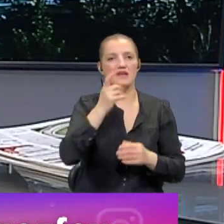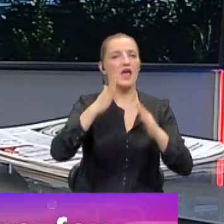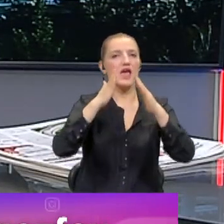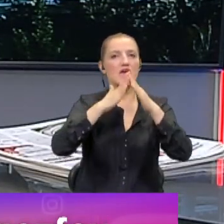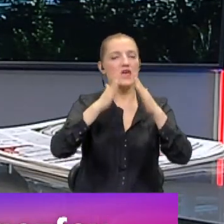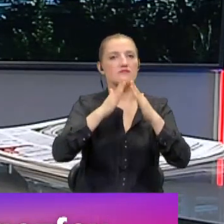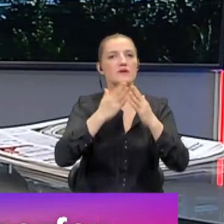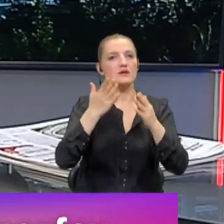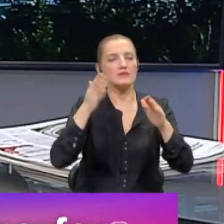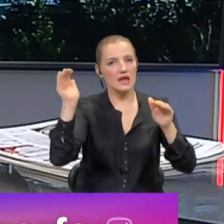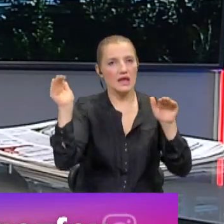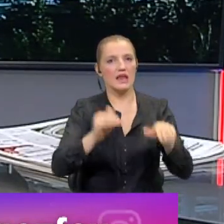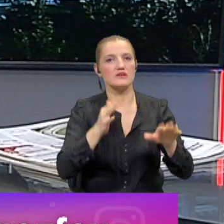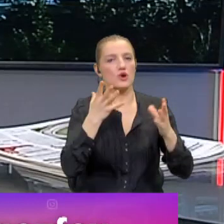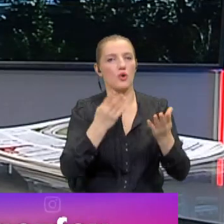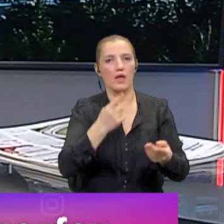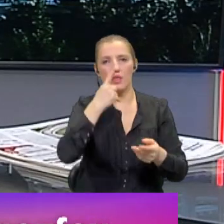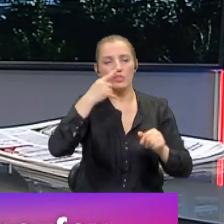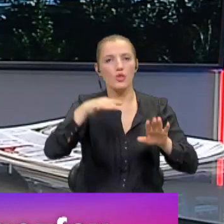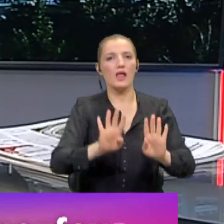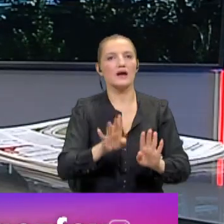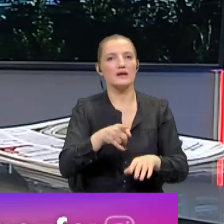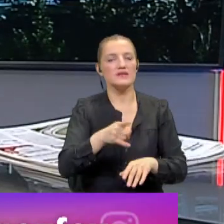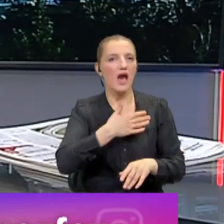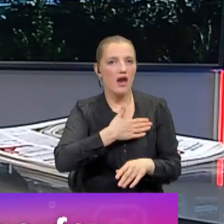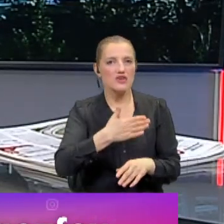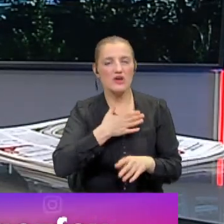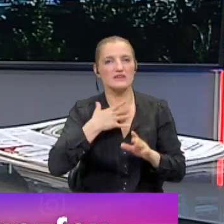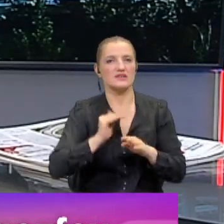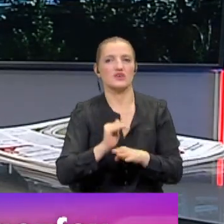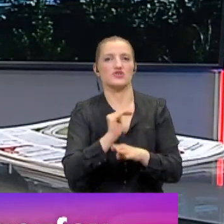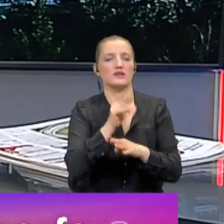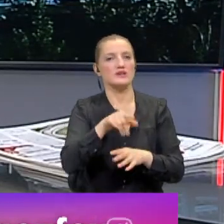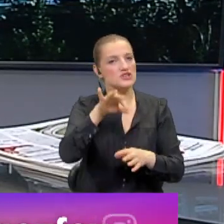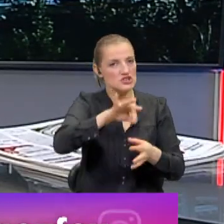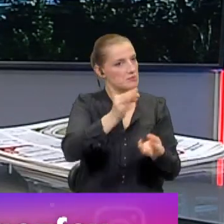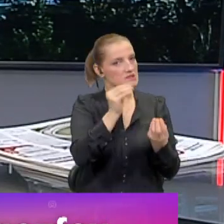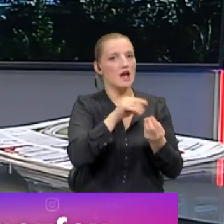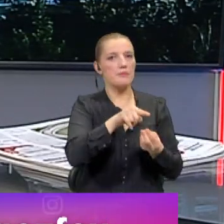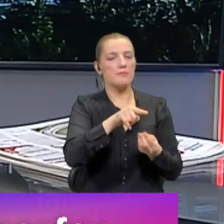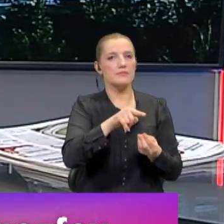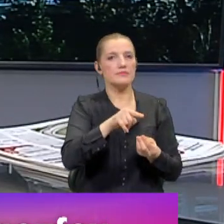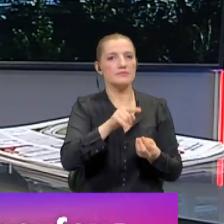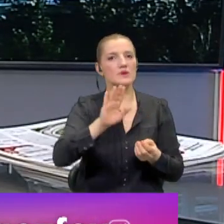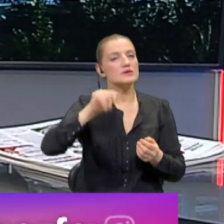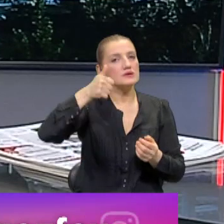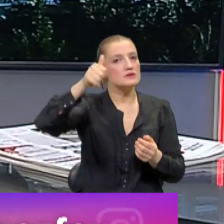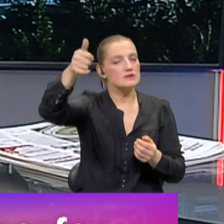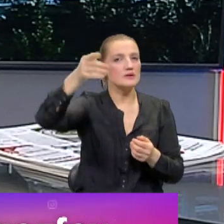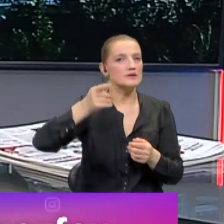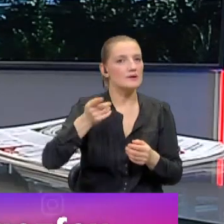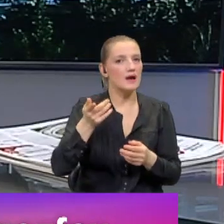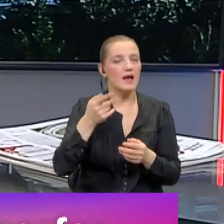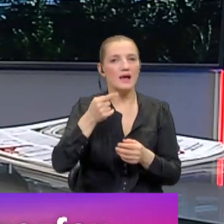evlerimizde gelebilecek olan doğalgazın heyecanlı yaşayalım şimdi zamlara müzik günlerde belki